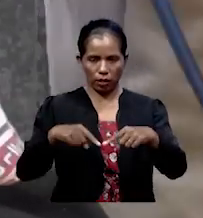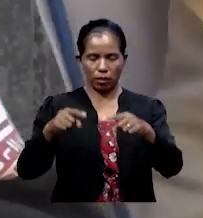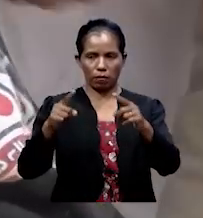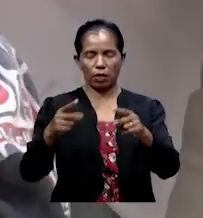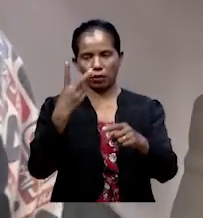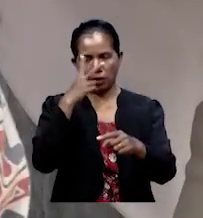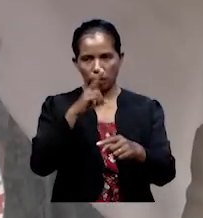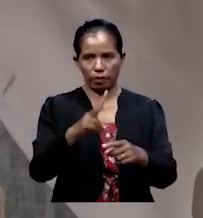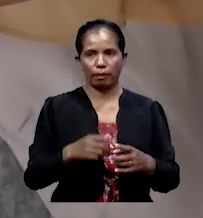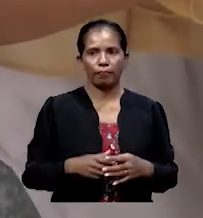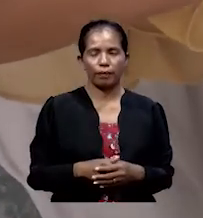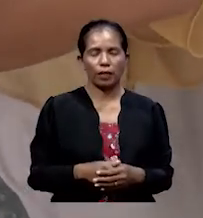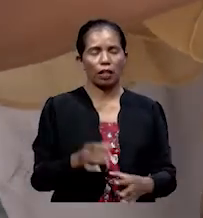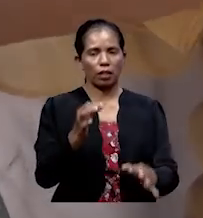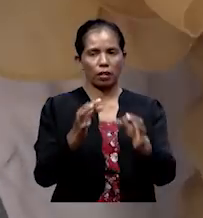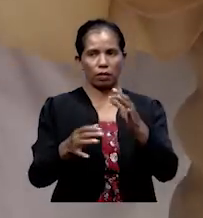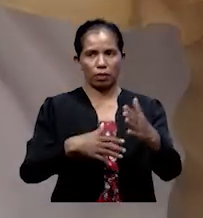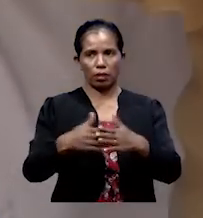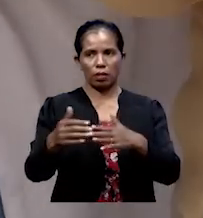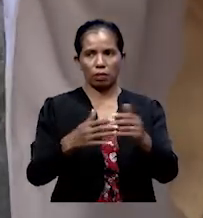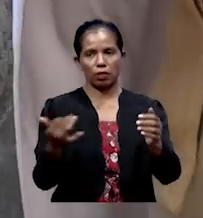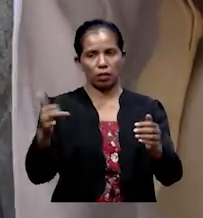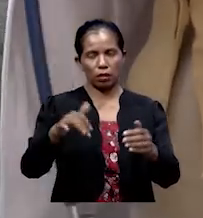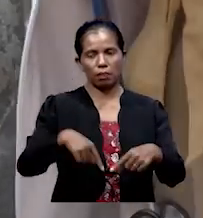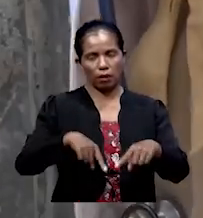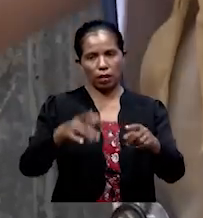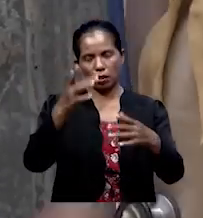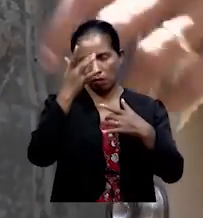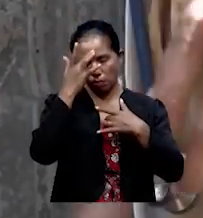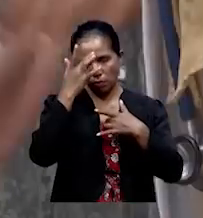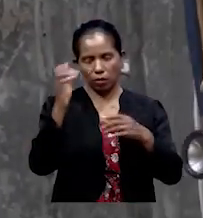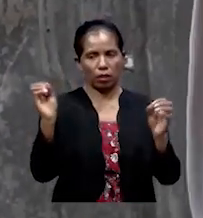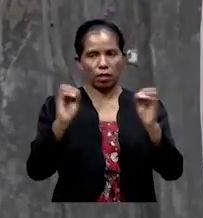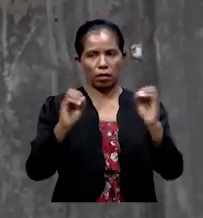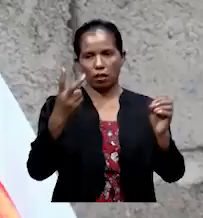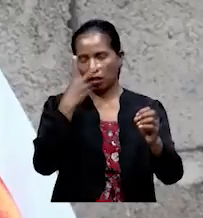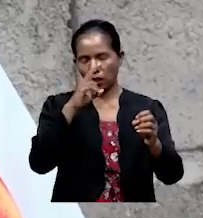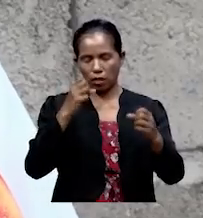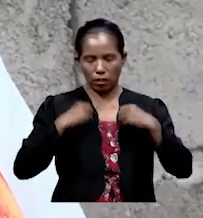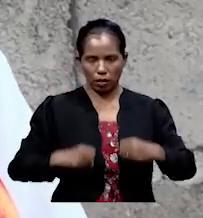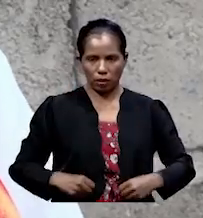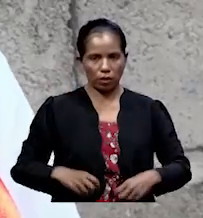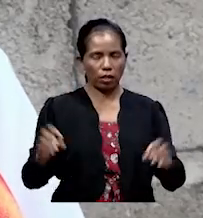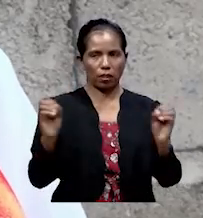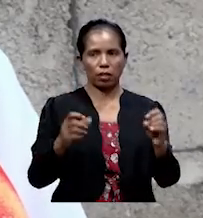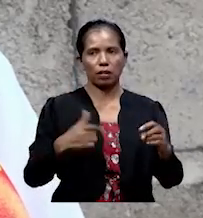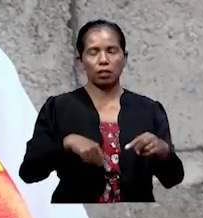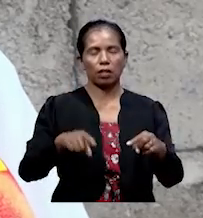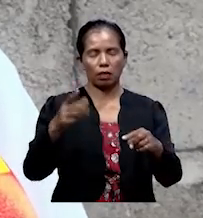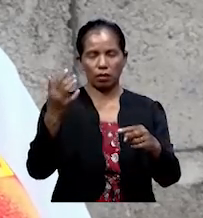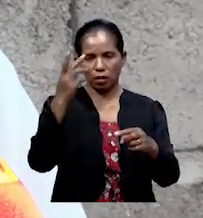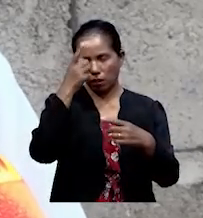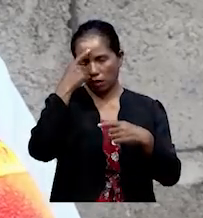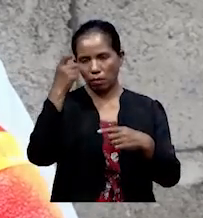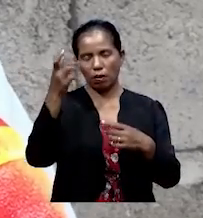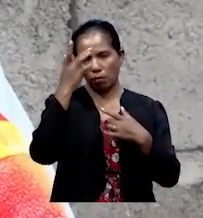kontrola. Ya. Kari dalam rumah serbane tambah moras. Lawas dia batu kontrol sirna malnutrisang te itu labar serlai. Serbane tambah moras itu masih